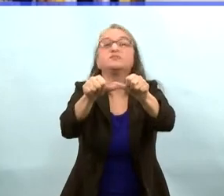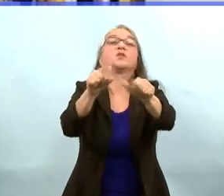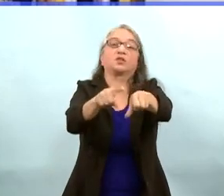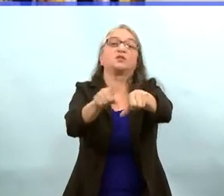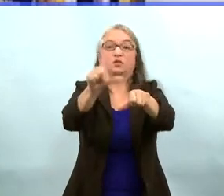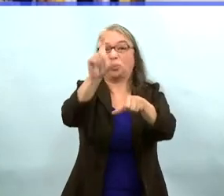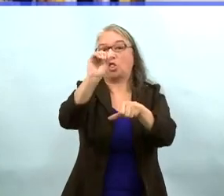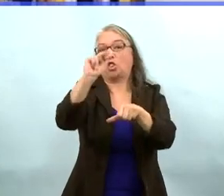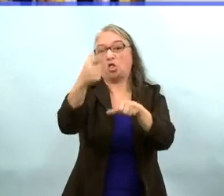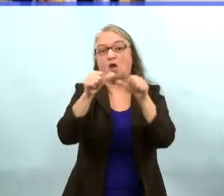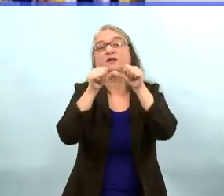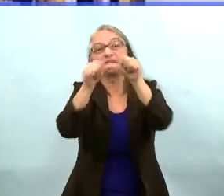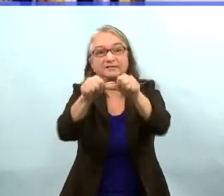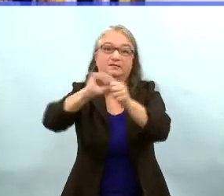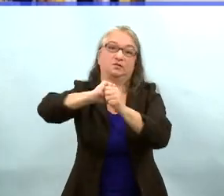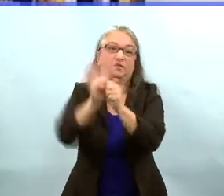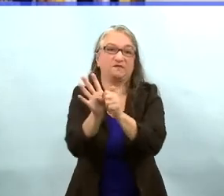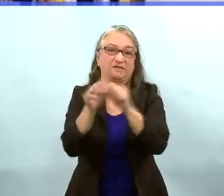c'est une fréquence qui est